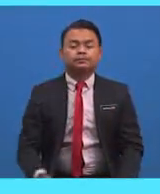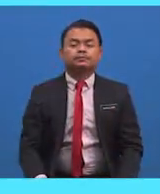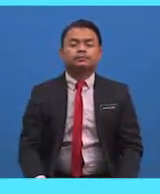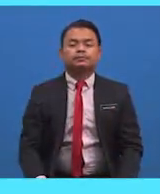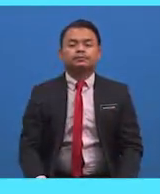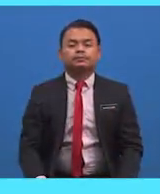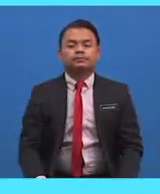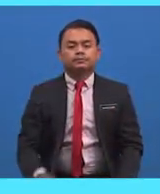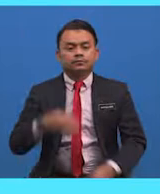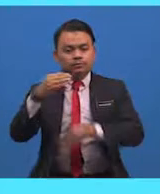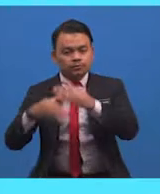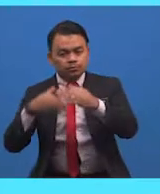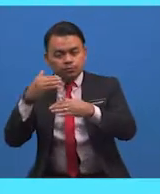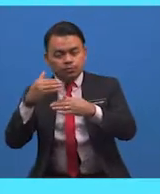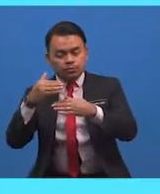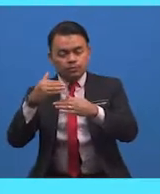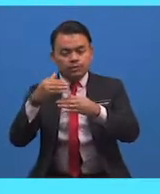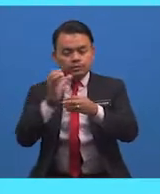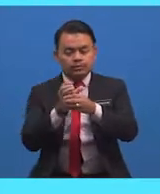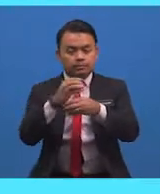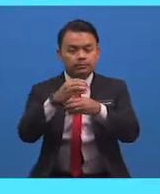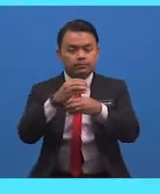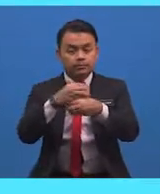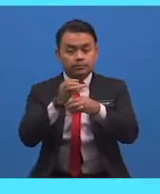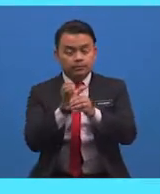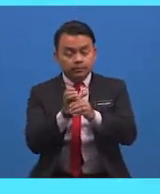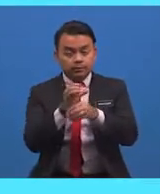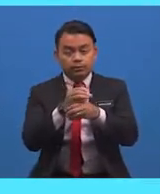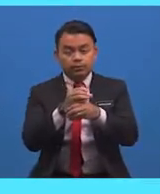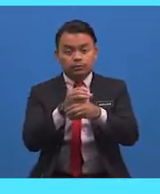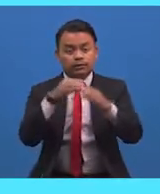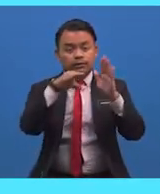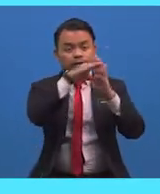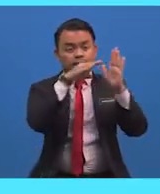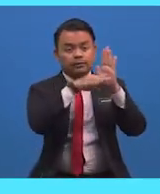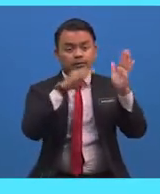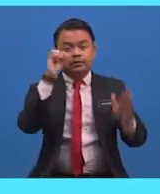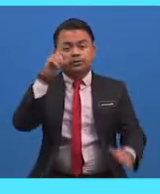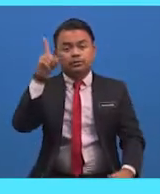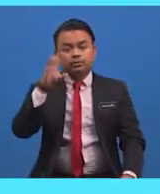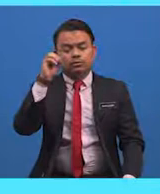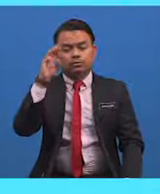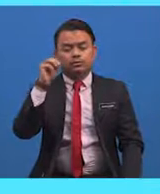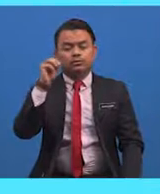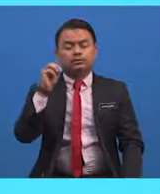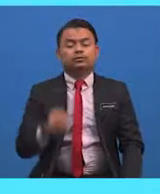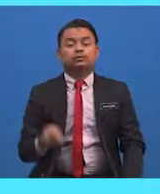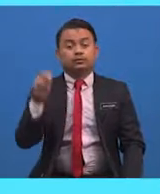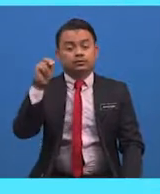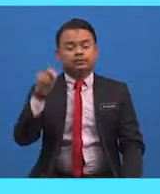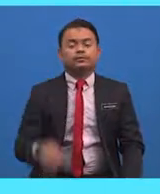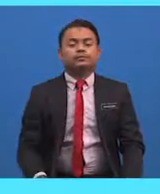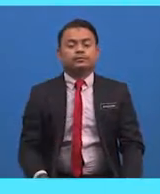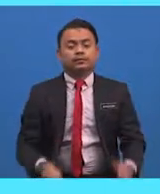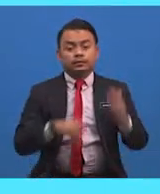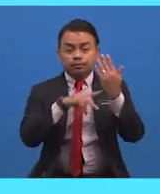proses pembentukan lapisan ozon. Yang kedua, punca penipisan lapisan ozon. Yang